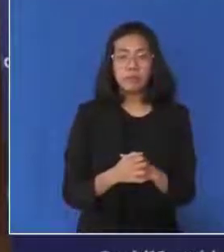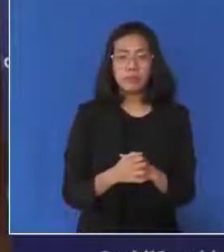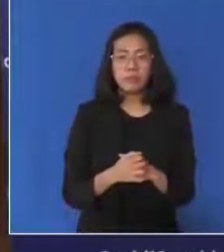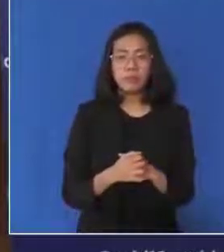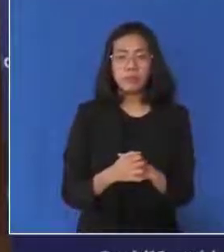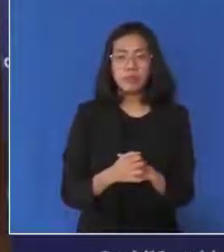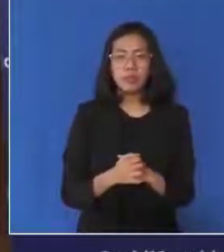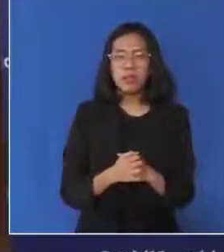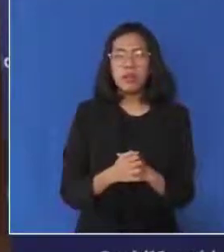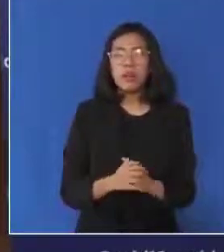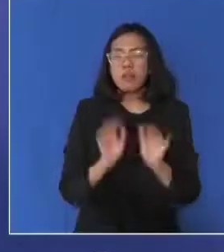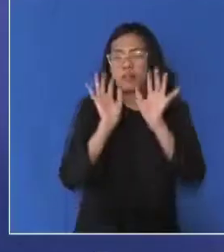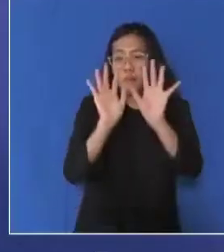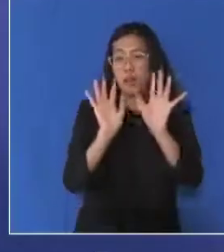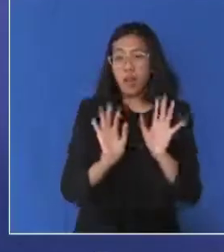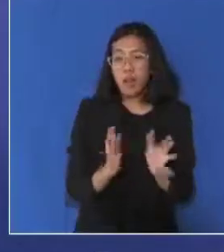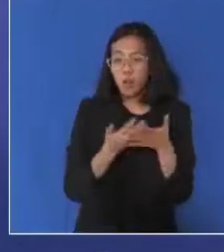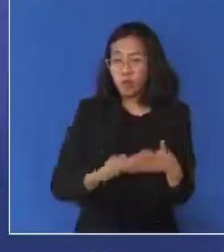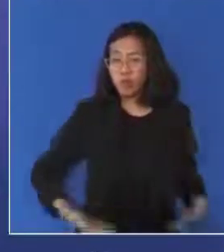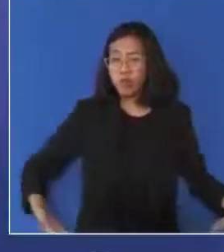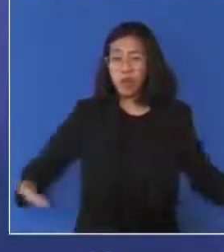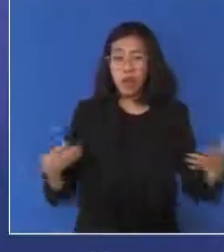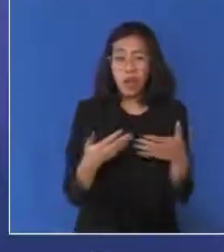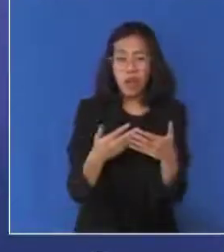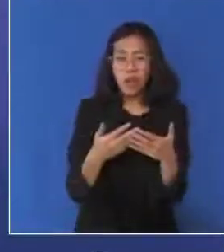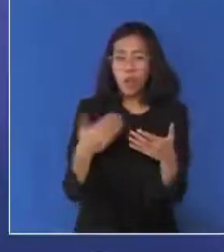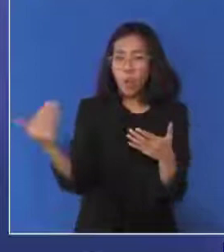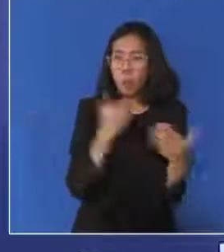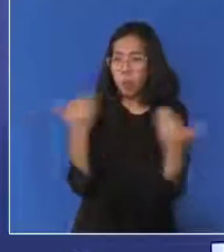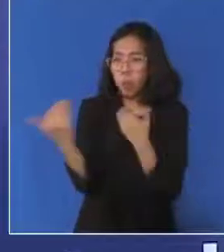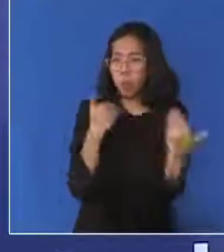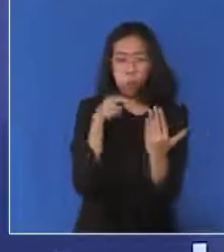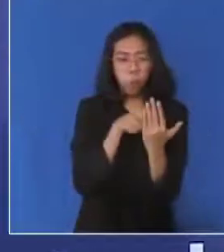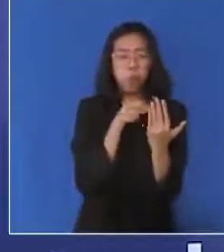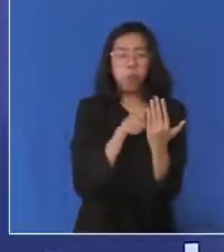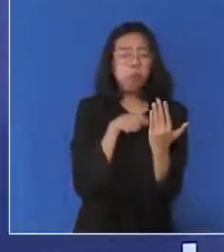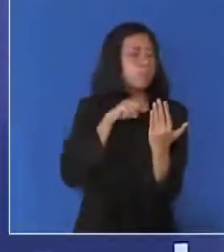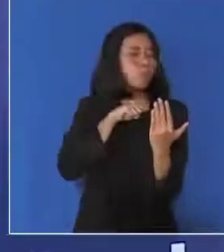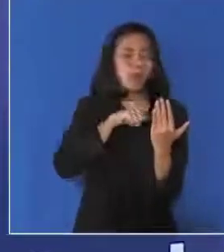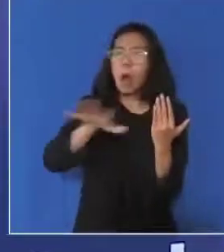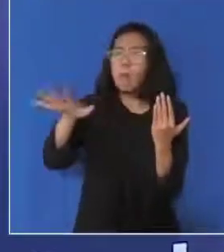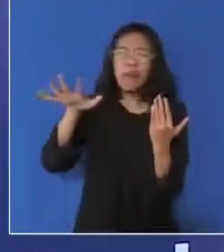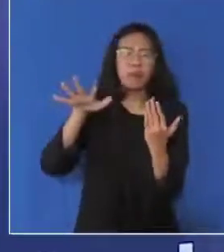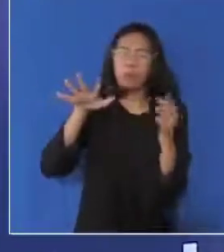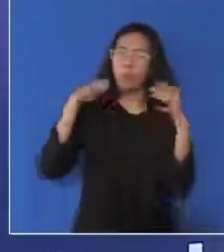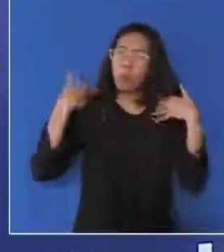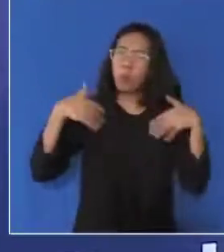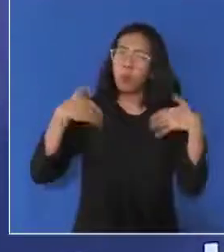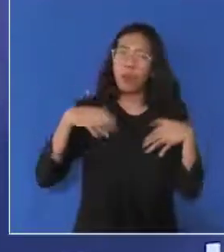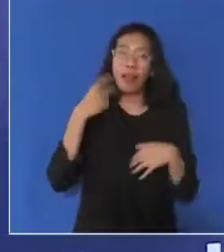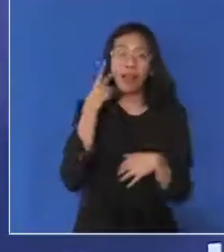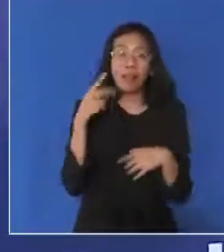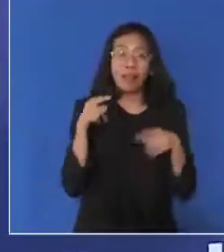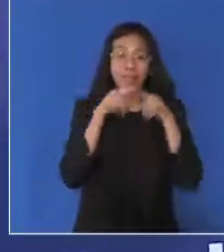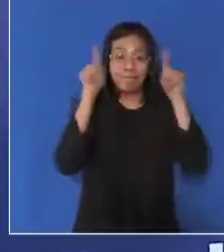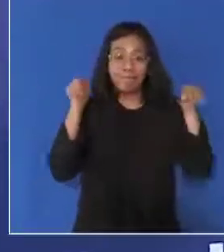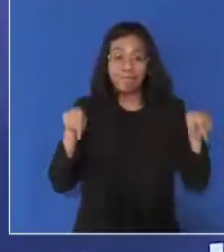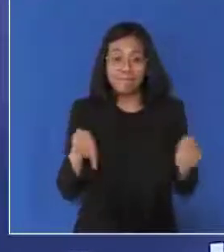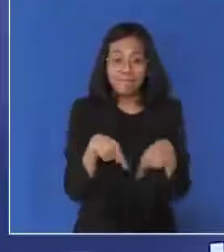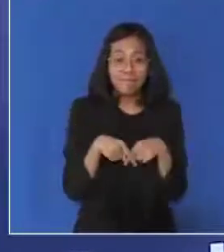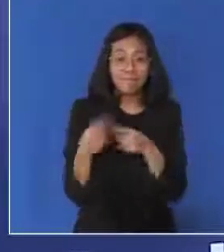pengaruh media sosial khususnya melalui WhatsApp dan Facebook yang disampaikan di layar itu